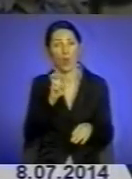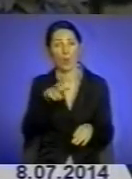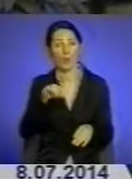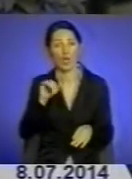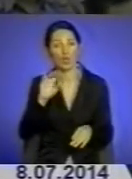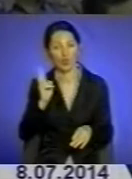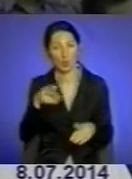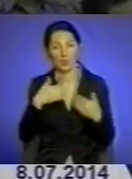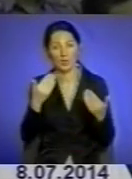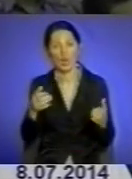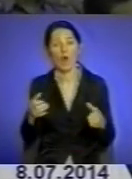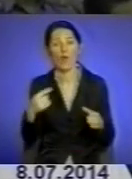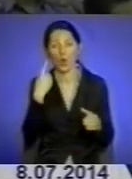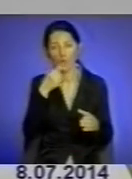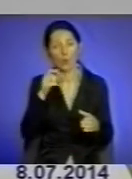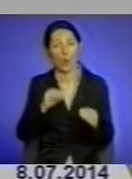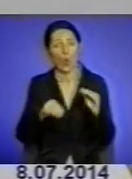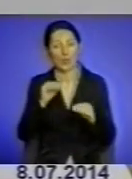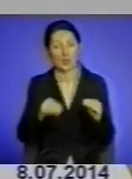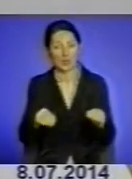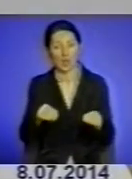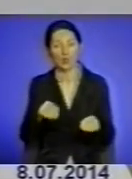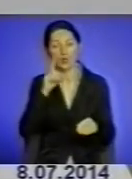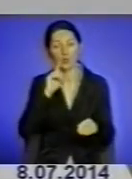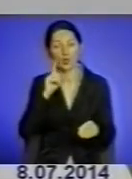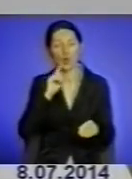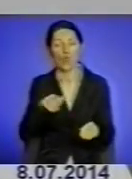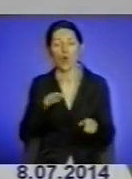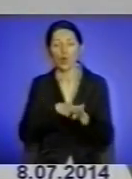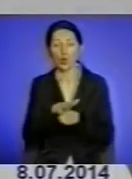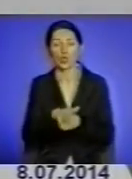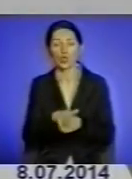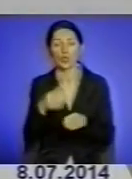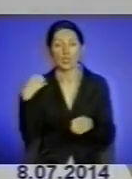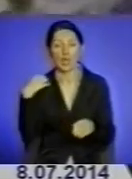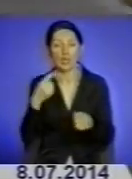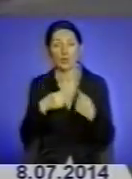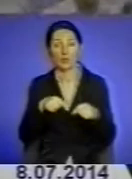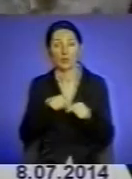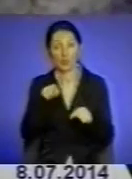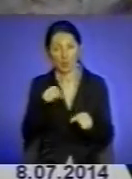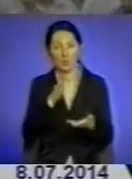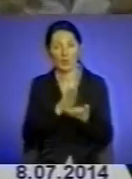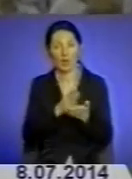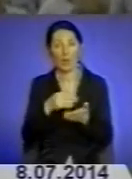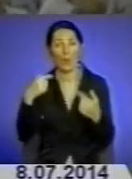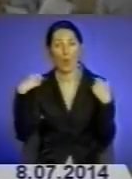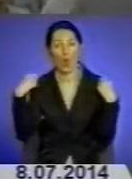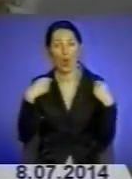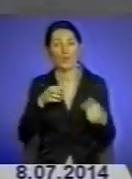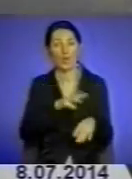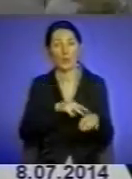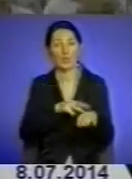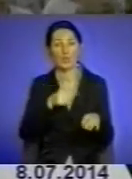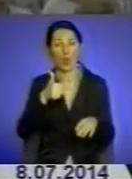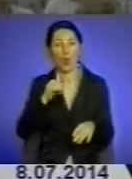складу Тернопільського міського відділу міліції тимчасово виконуючого обов'язки начальника підрозділу. Ним став полковник міліції Петро Михайлович Гукалюк.